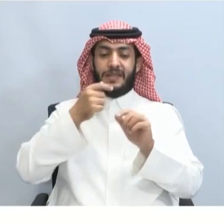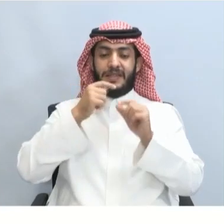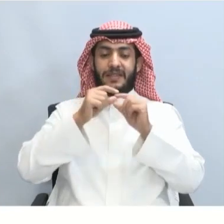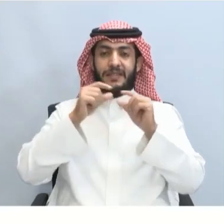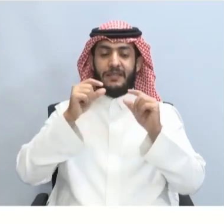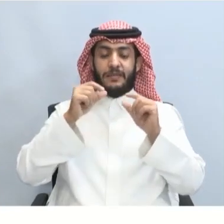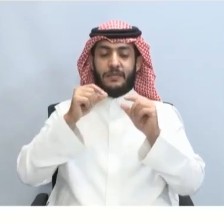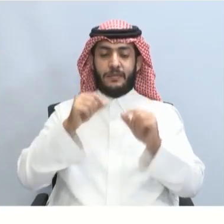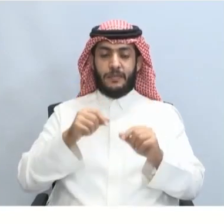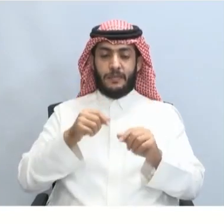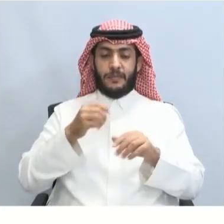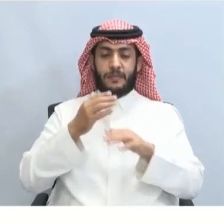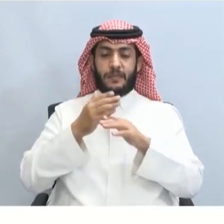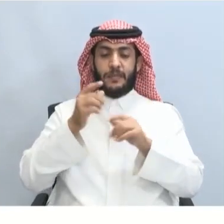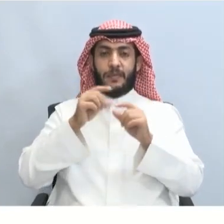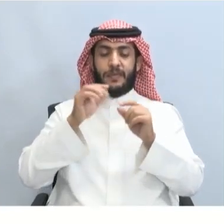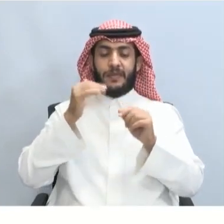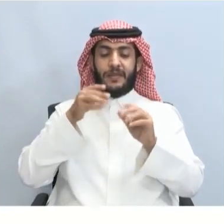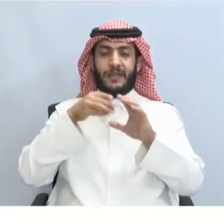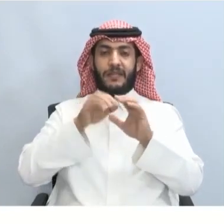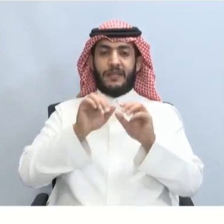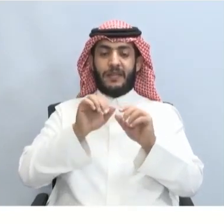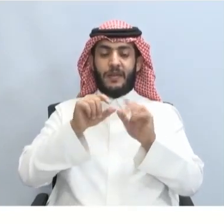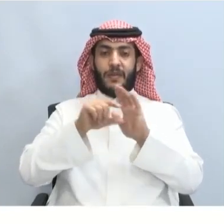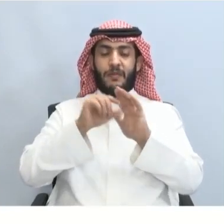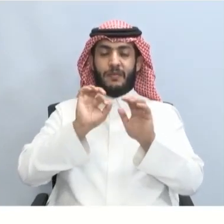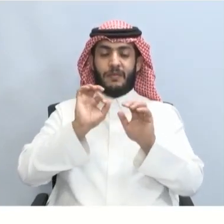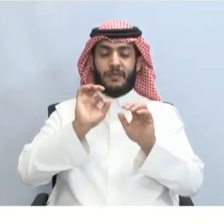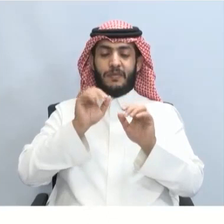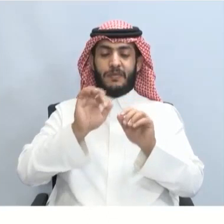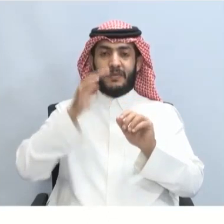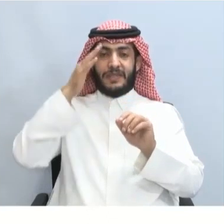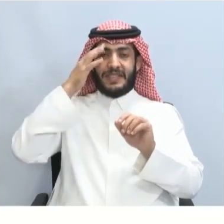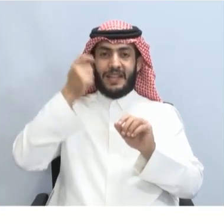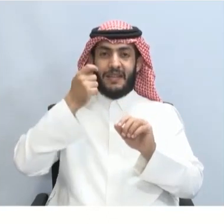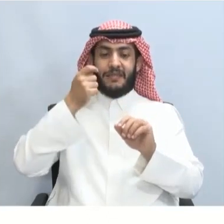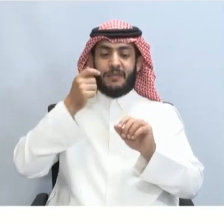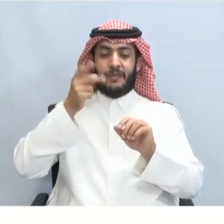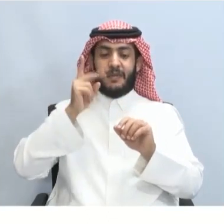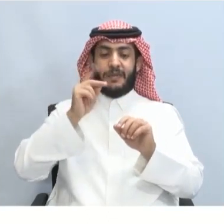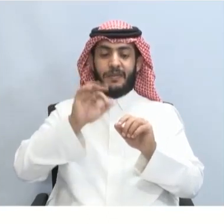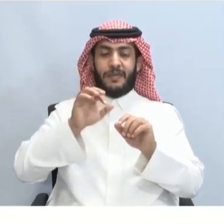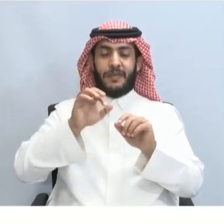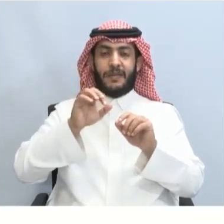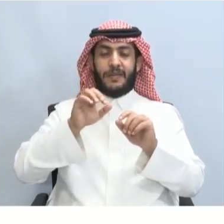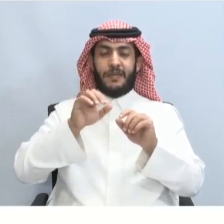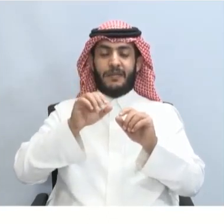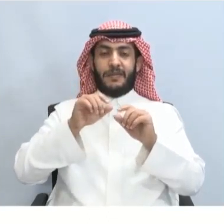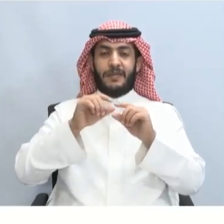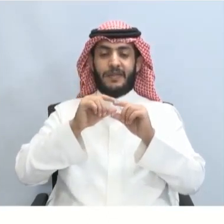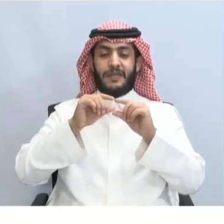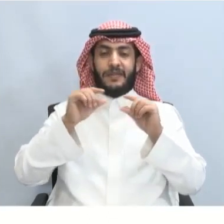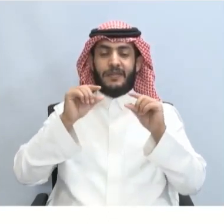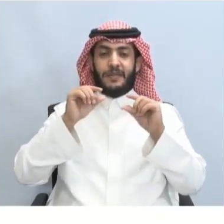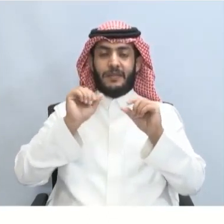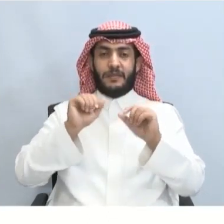بيج وداخل الصفحه لدينا عنوان مكتوب داخله السلام عليكم ولدينا فقره في